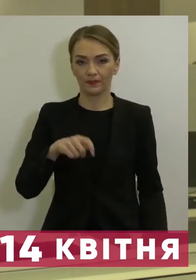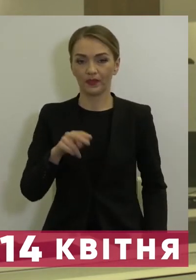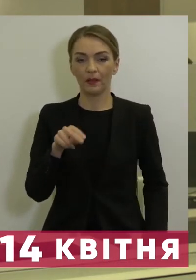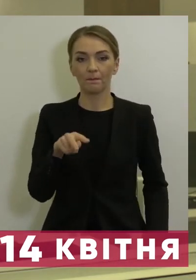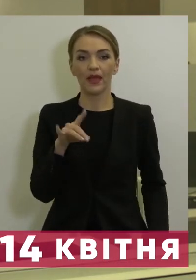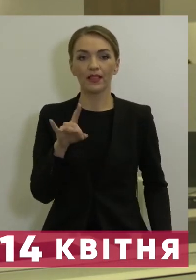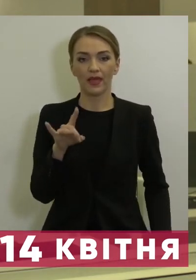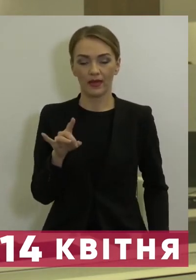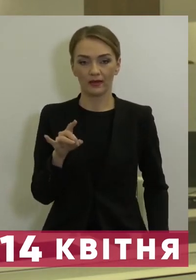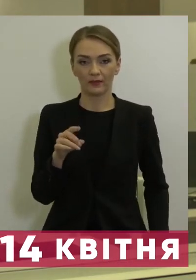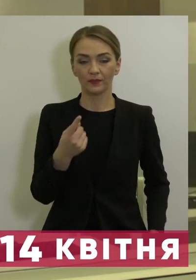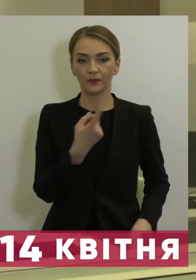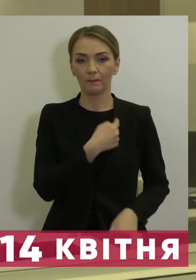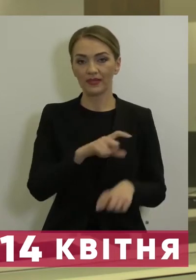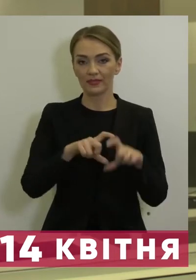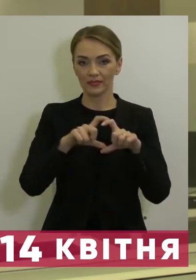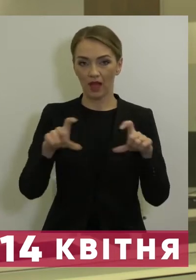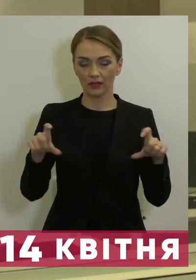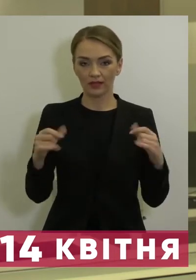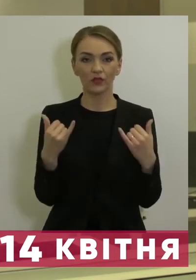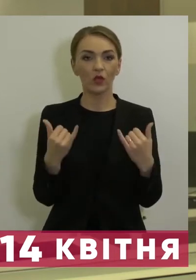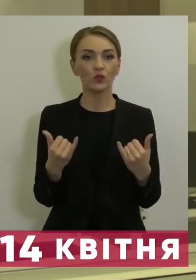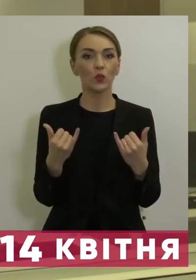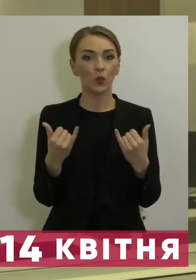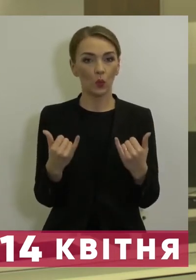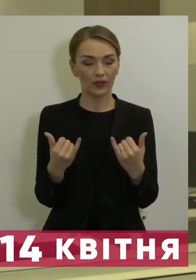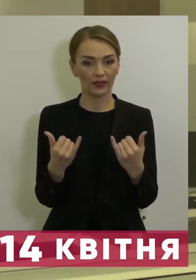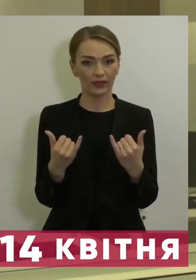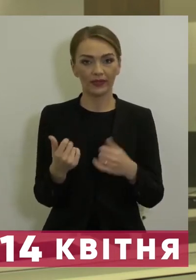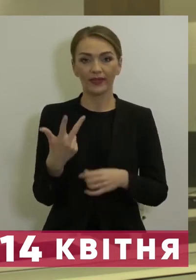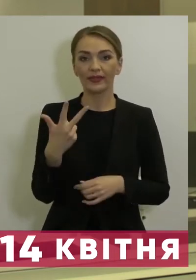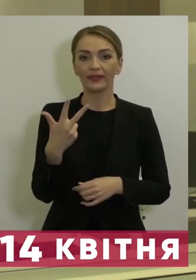ПЛР-тестування. В медзакладах столиці на сьогодні